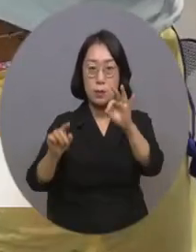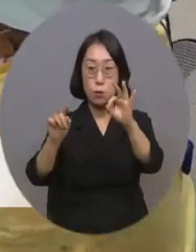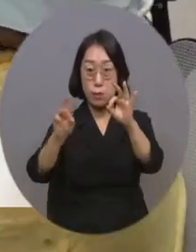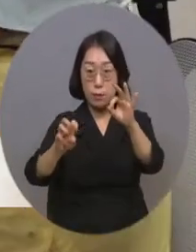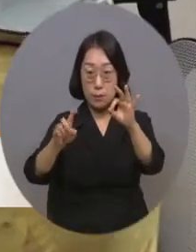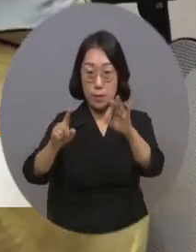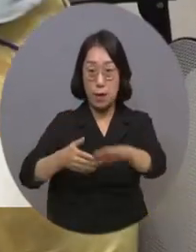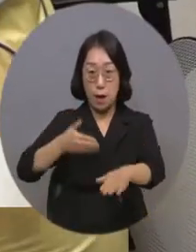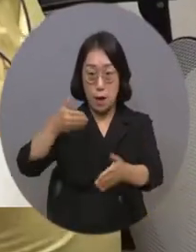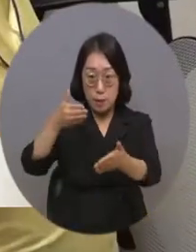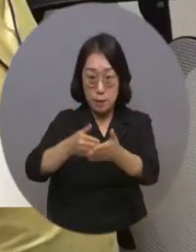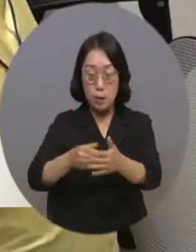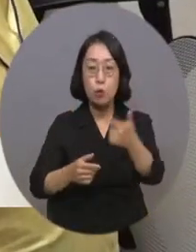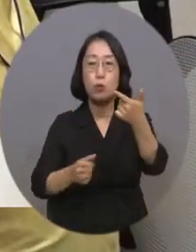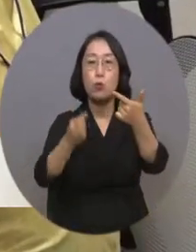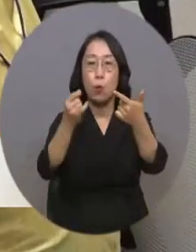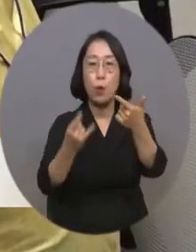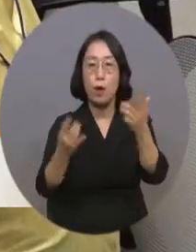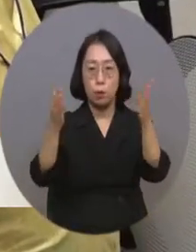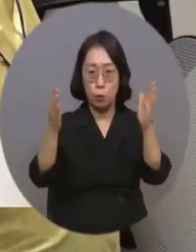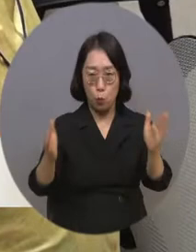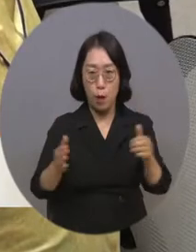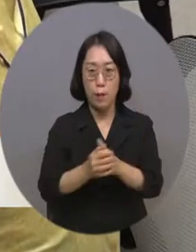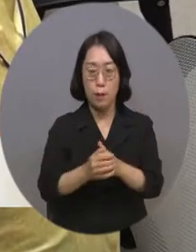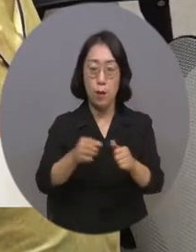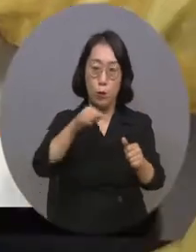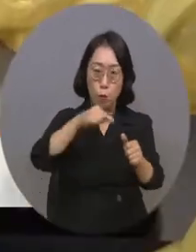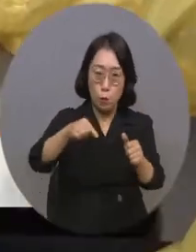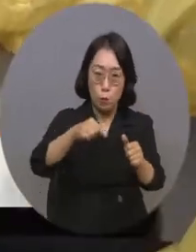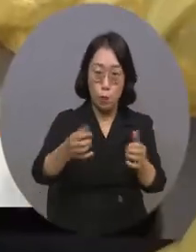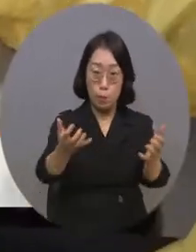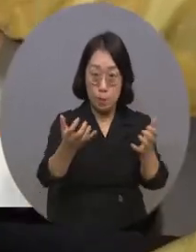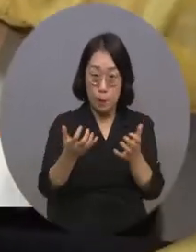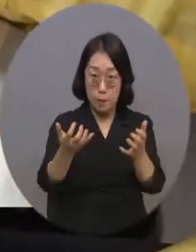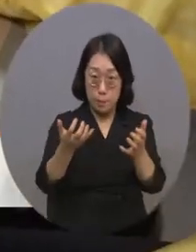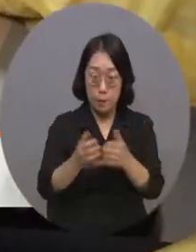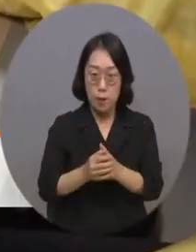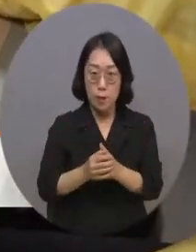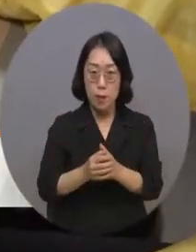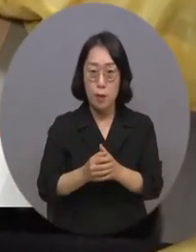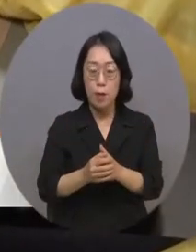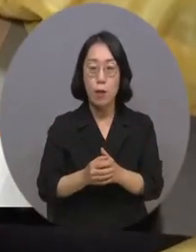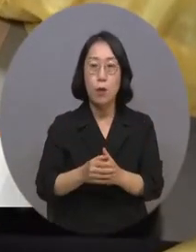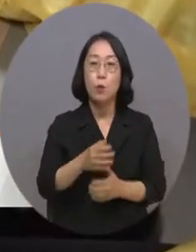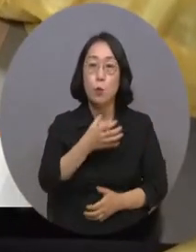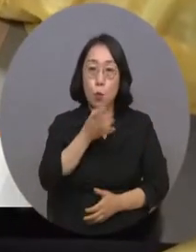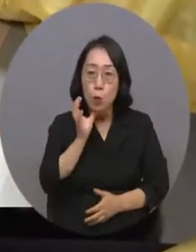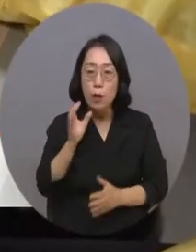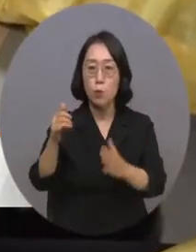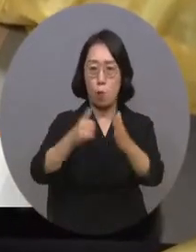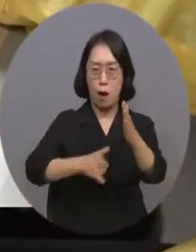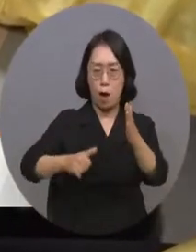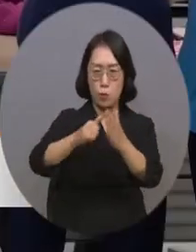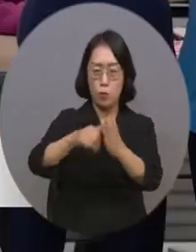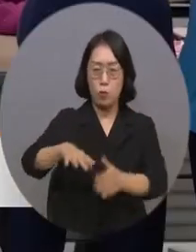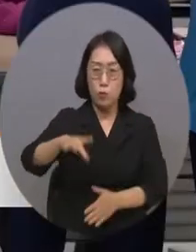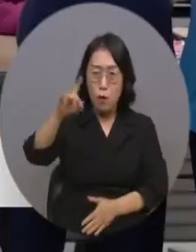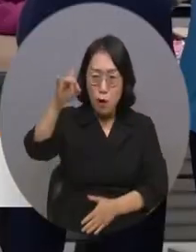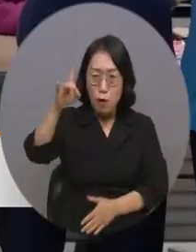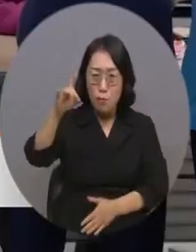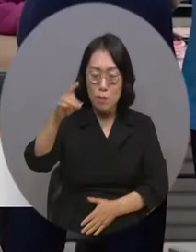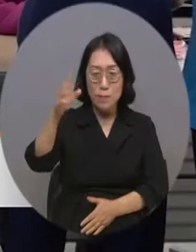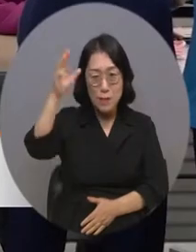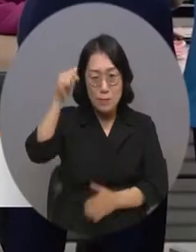31일까지 총 6회에 걸쳐서 진행되는 이번 교실은 치매 노인과 가족 대상으로 초기 치매 노인을